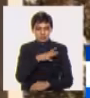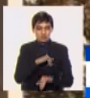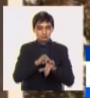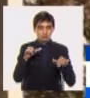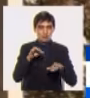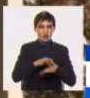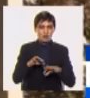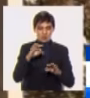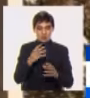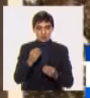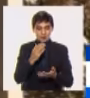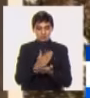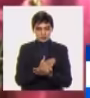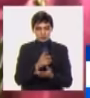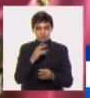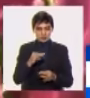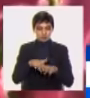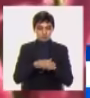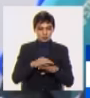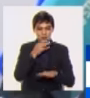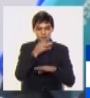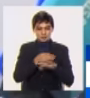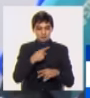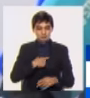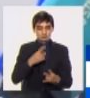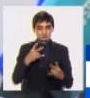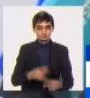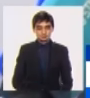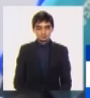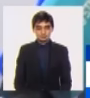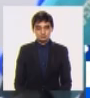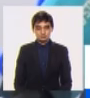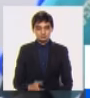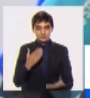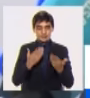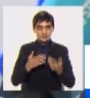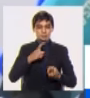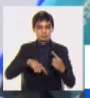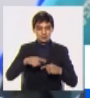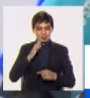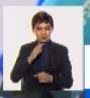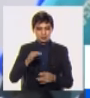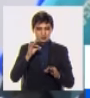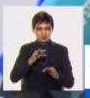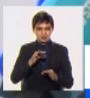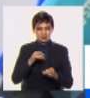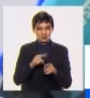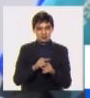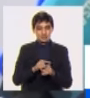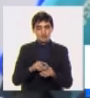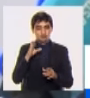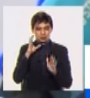заболевания еще есть но просит горожан быть от векторами здесь если мы будем этот как вот таком темпе